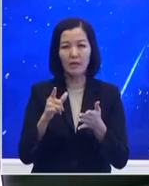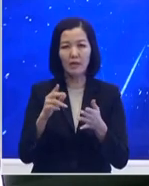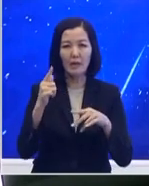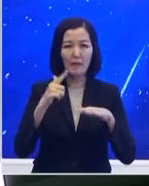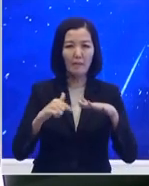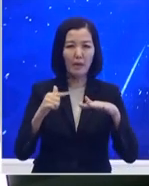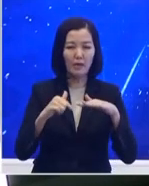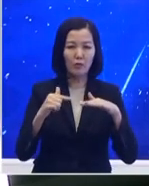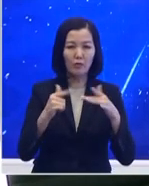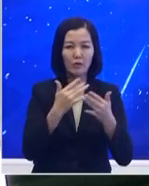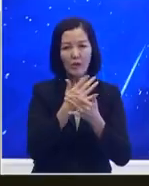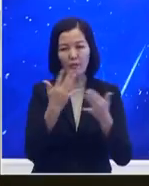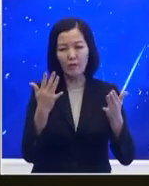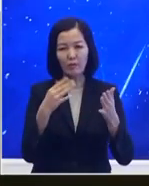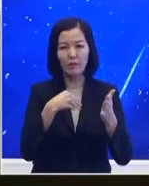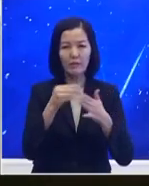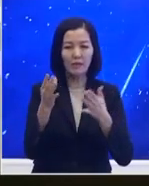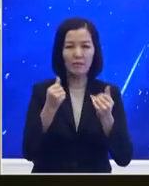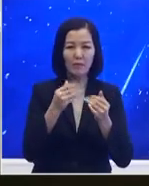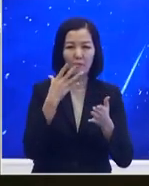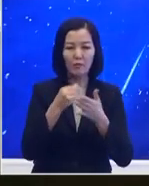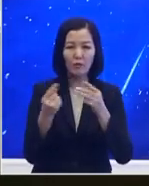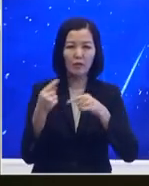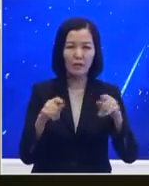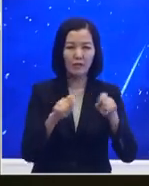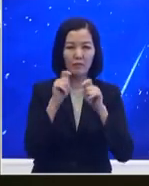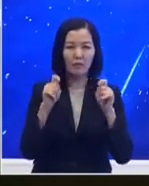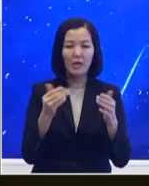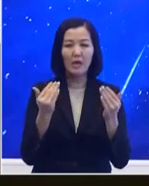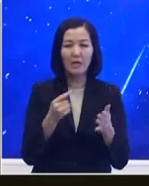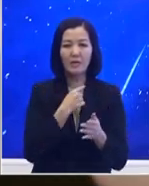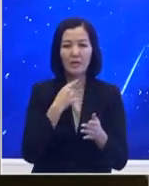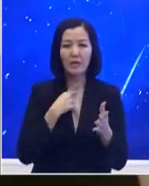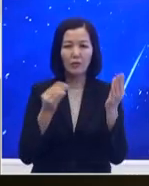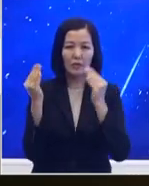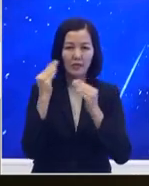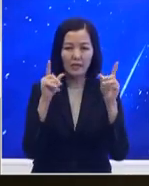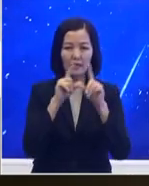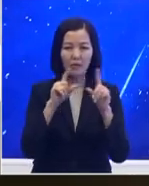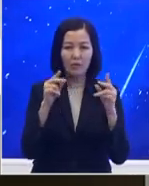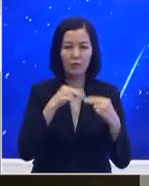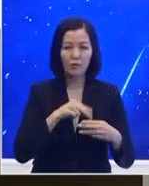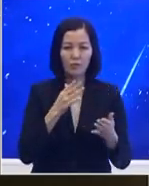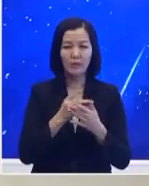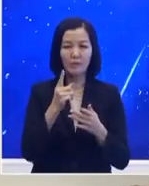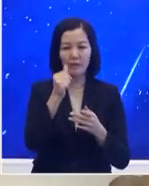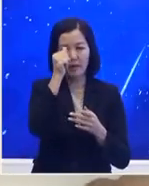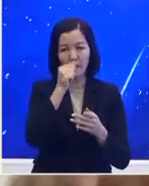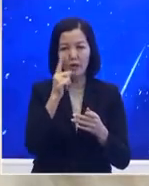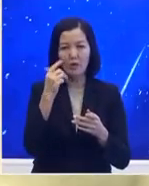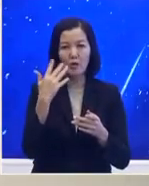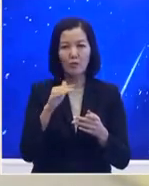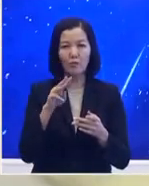маникюр жасайтын құрал жабдықтарын сатып алып, ісін дөңгелетті. Қазір Талдықорғандағы сән салонының бірінде жұмыс істейді. Айлық табысы 150